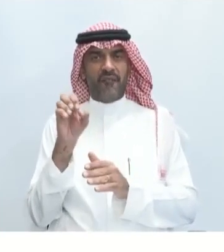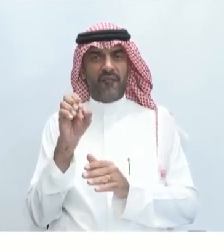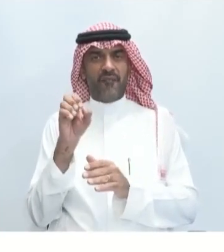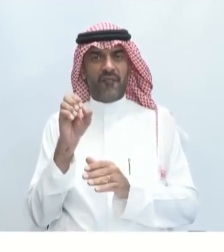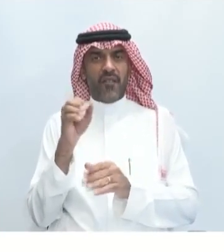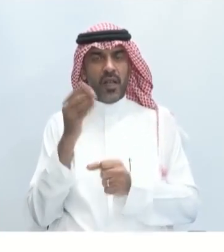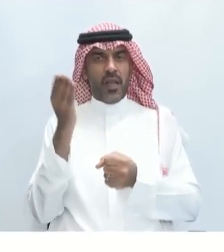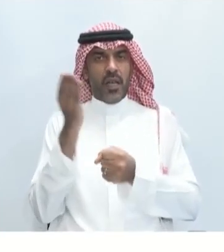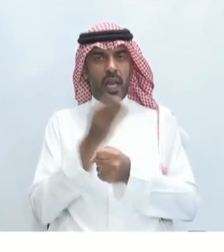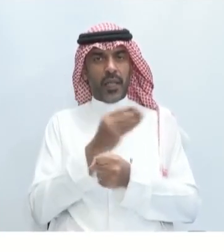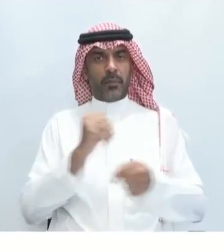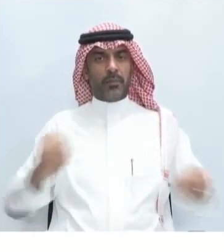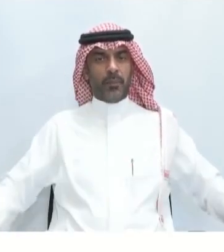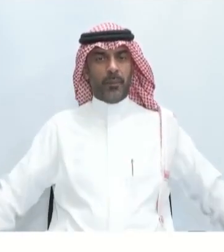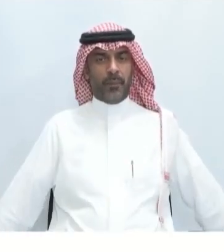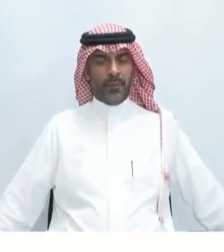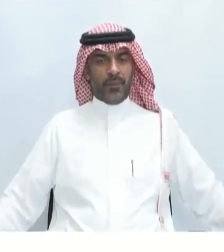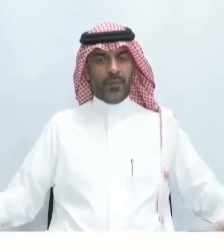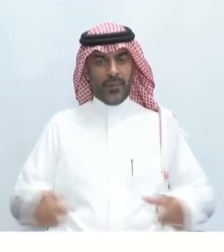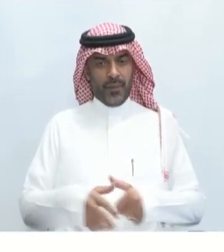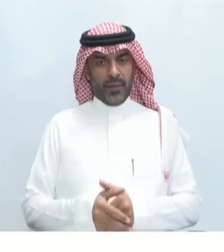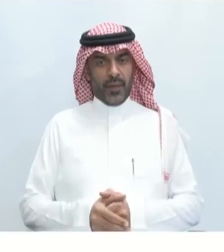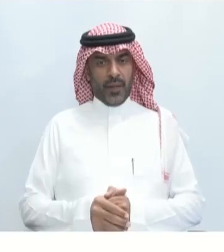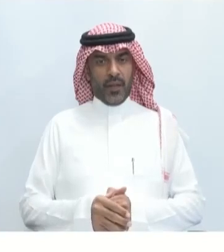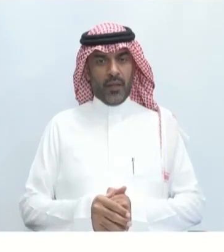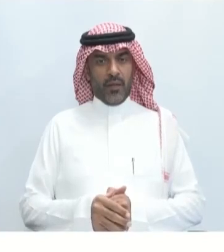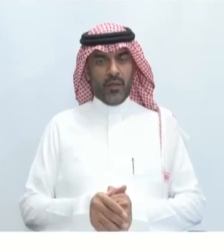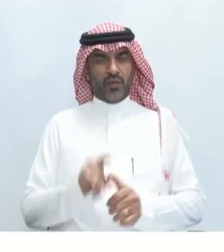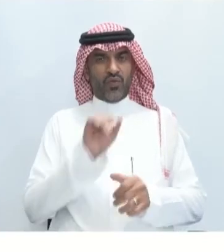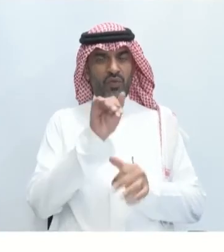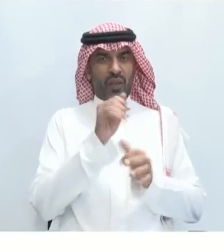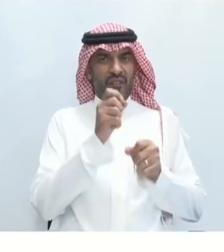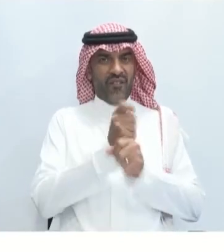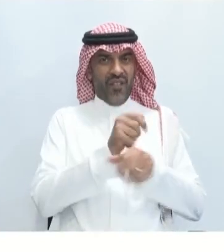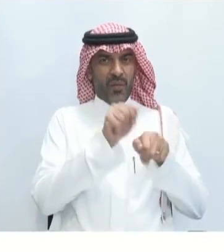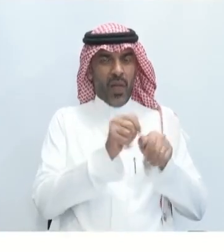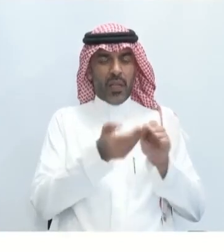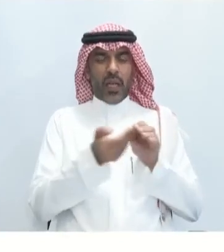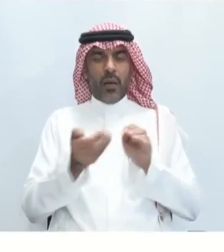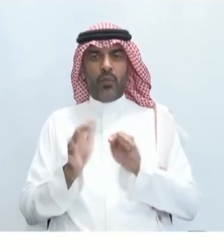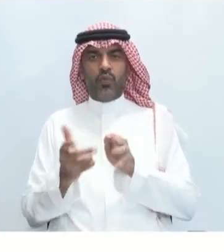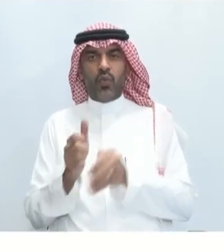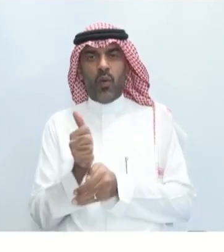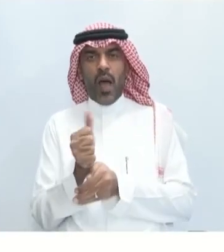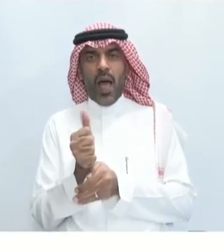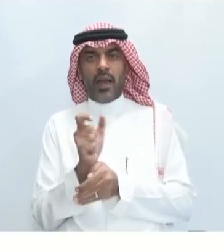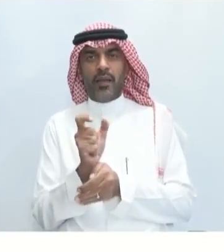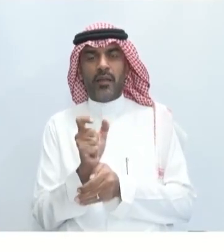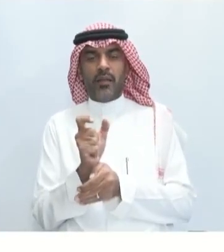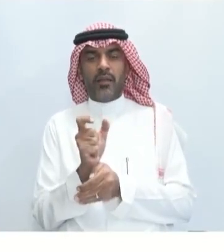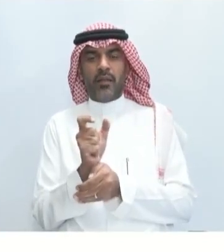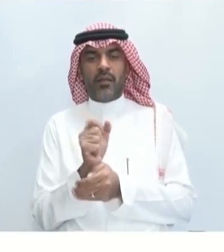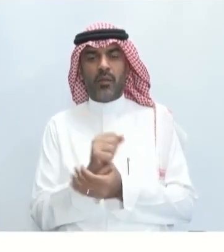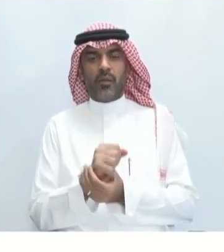يجب ان يسلم الفعل يسلم مسبوق بحرف نصب باداه